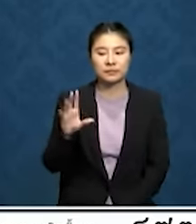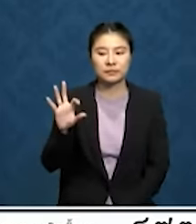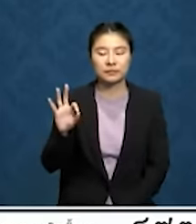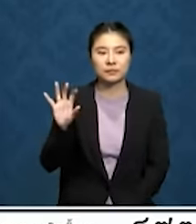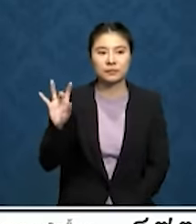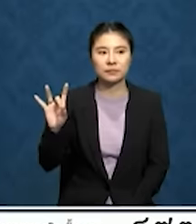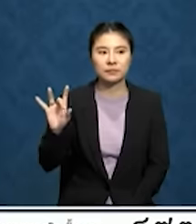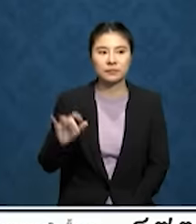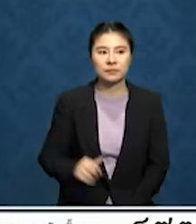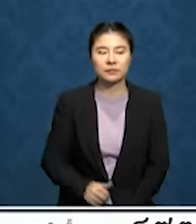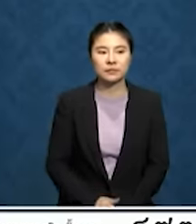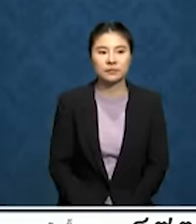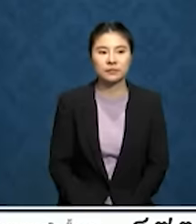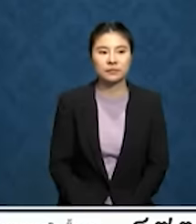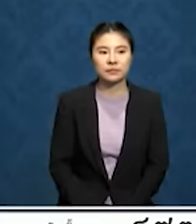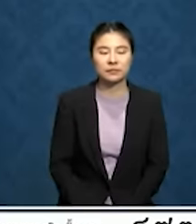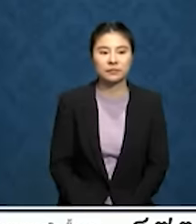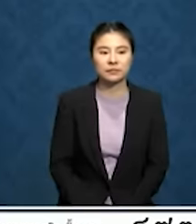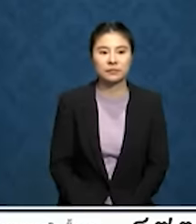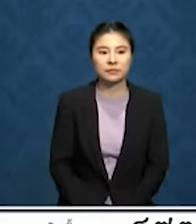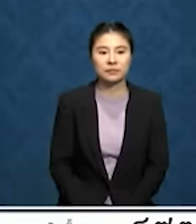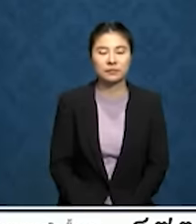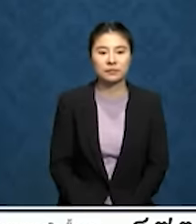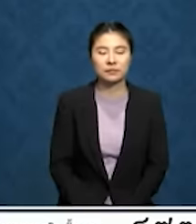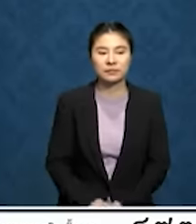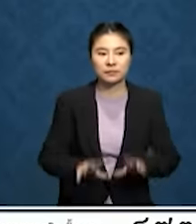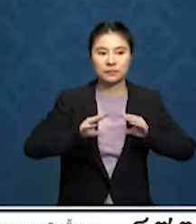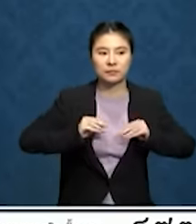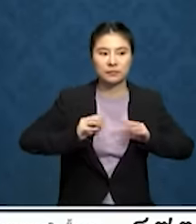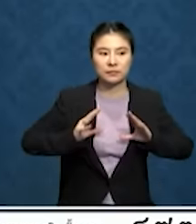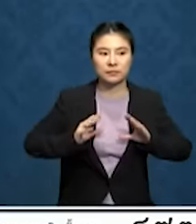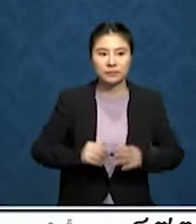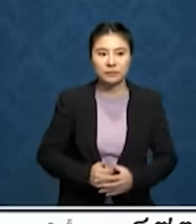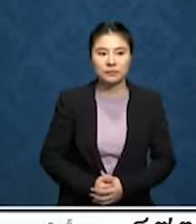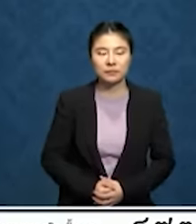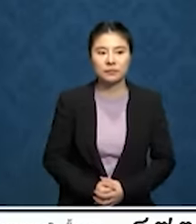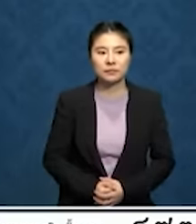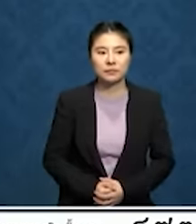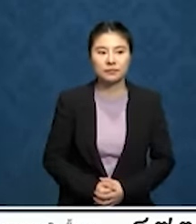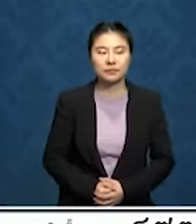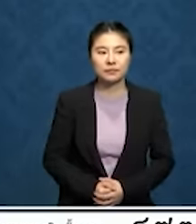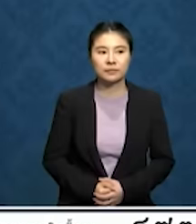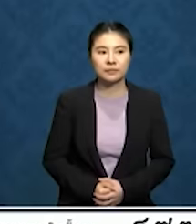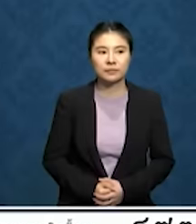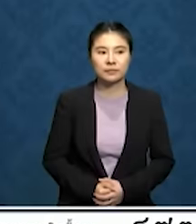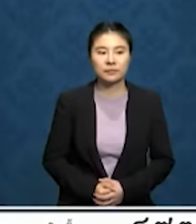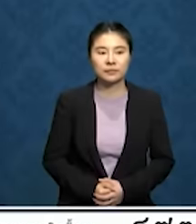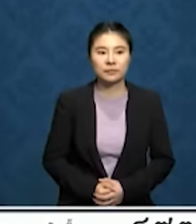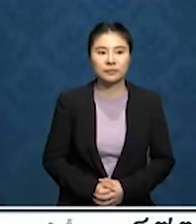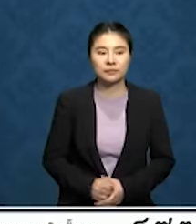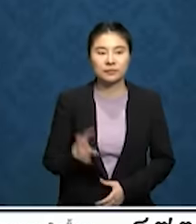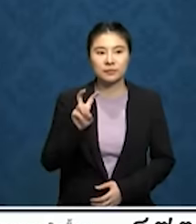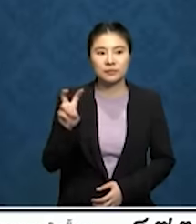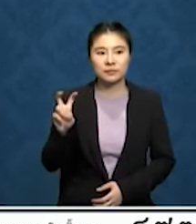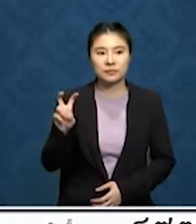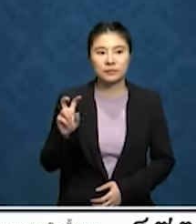198นายบุญเลิศแสงพันธ ์ไม่เห็นชอบครับ 200นายประกรณ์